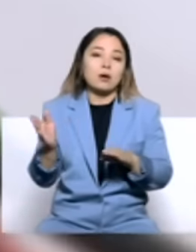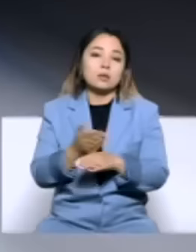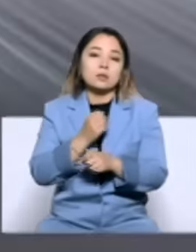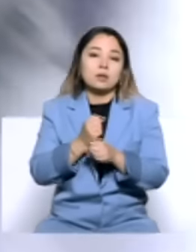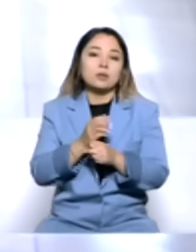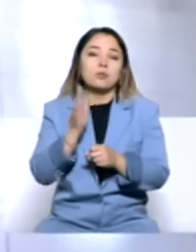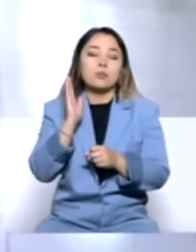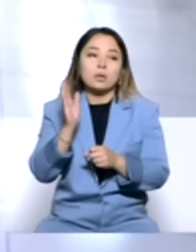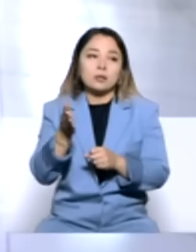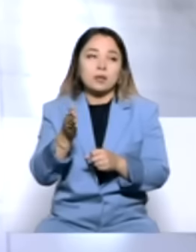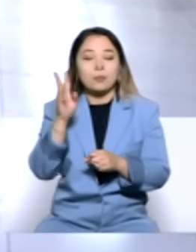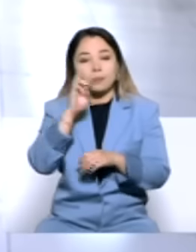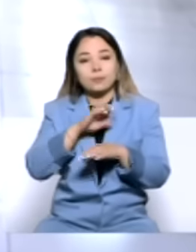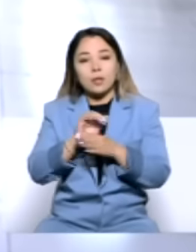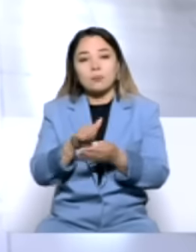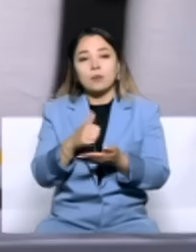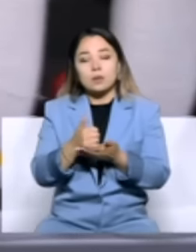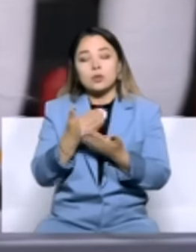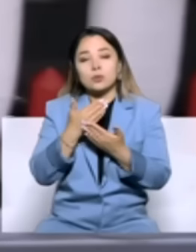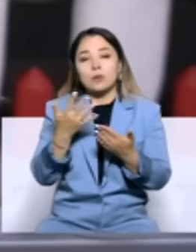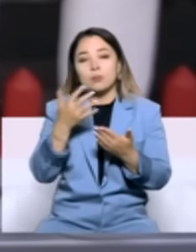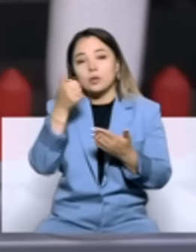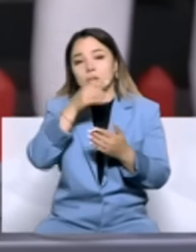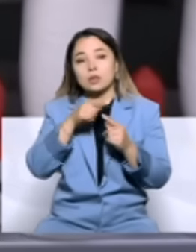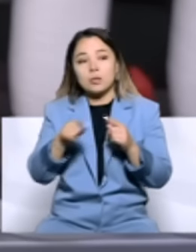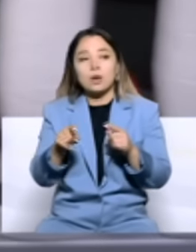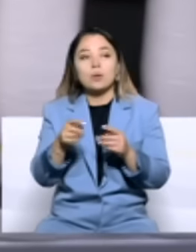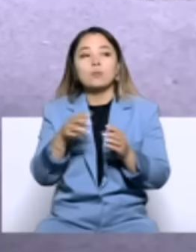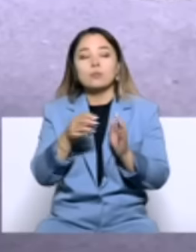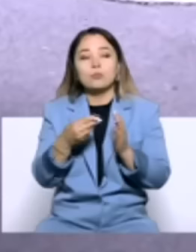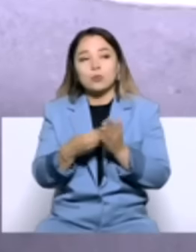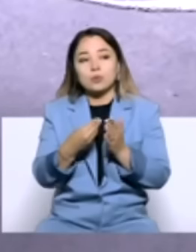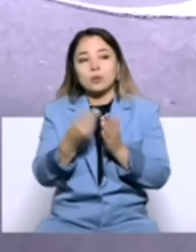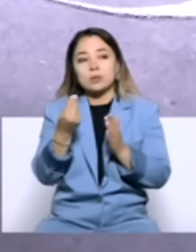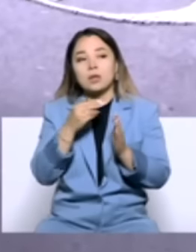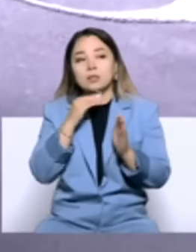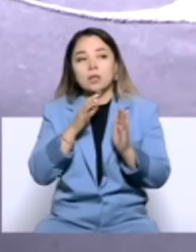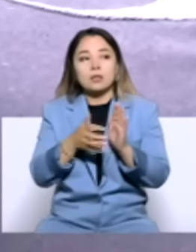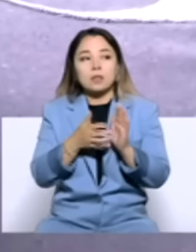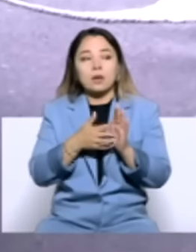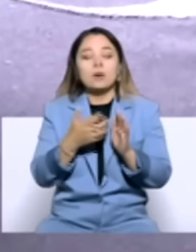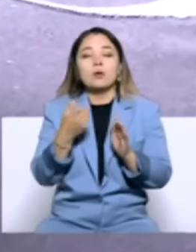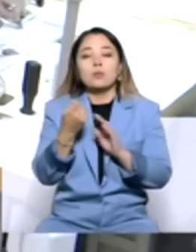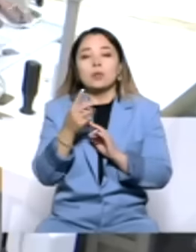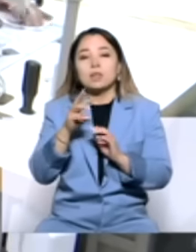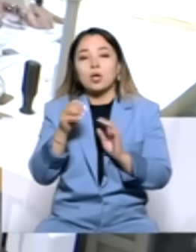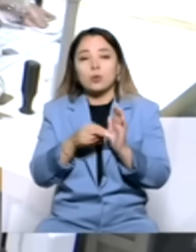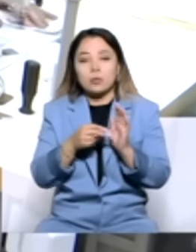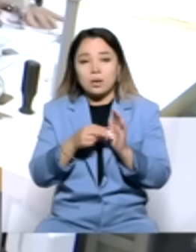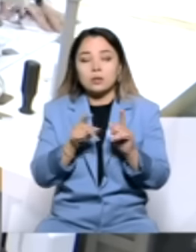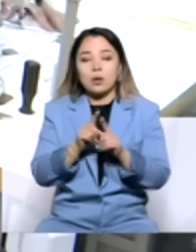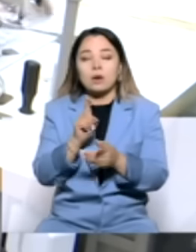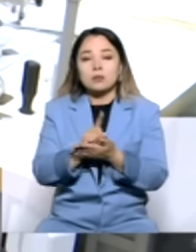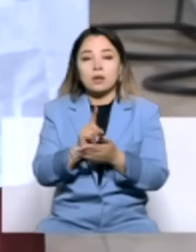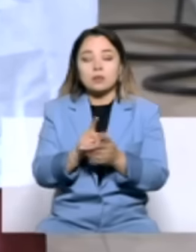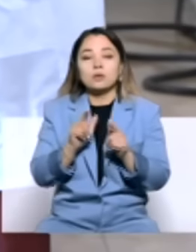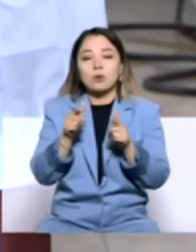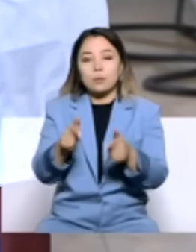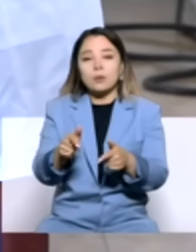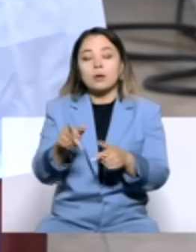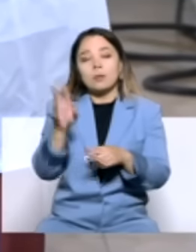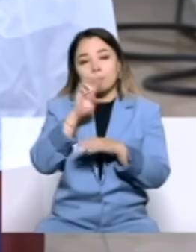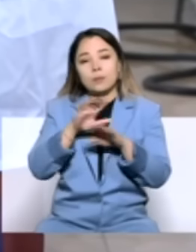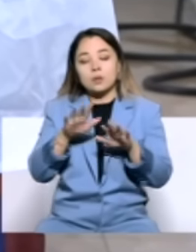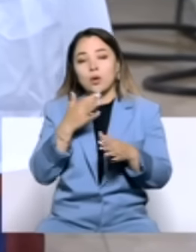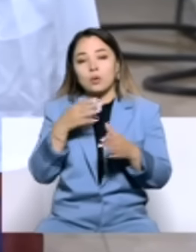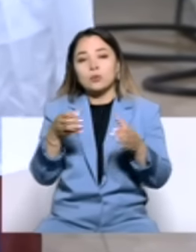тасталады. Мемлекет басшысы соңғы 5 жылда бюджет тапшылығы 11 триллион теңгеден асқан, тіпті салықтық түсімдердің аздығынан ұлттық